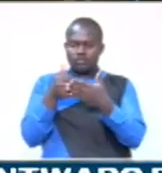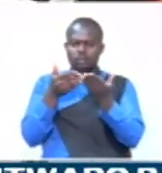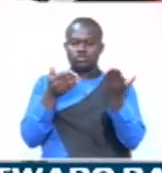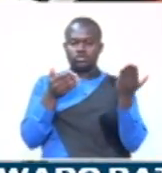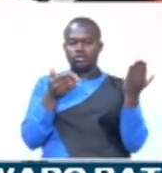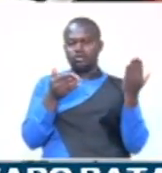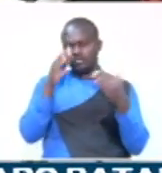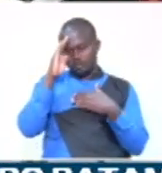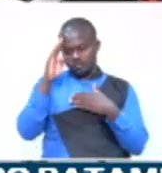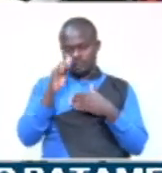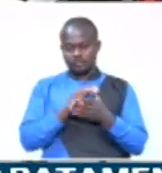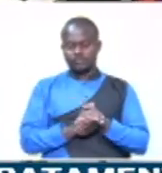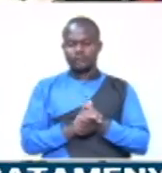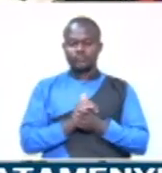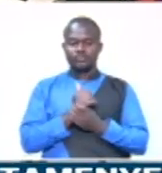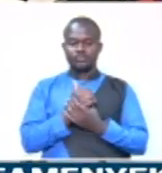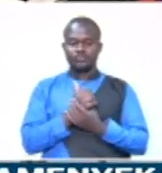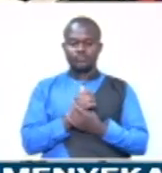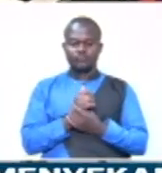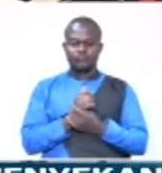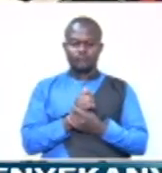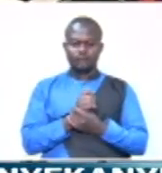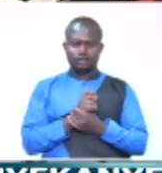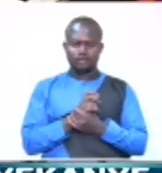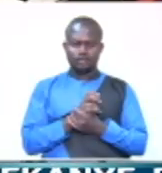rubanza. Gracien, wiriwe neza?